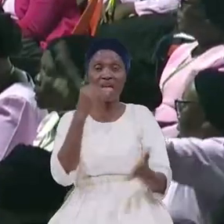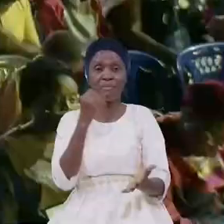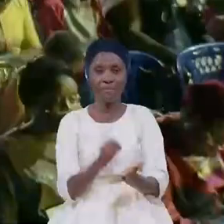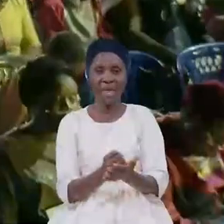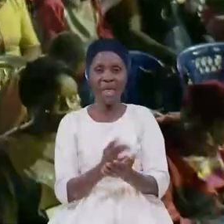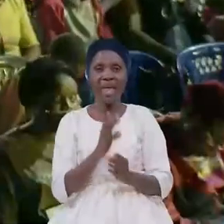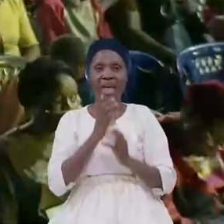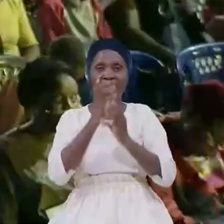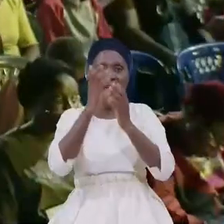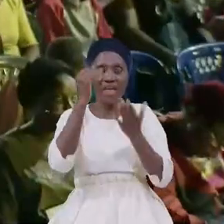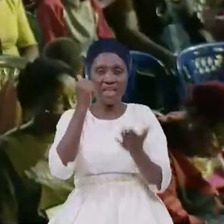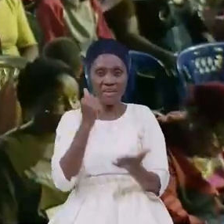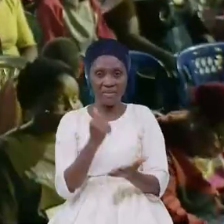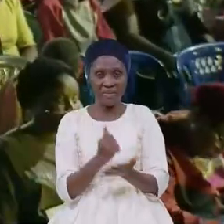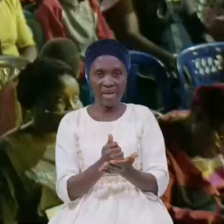Amen.